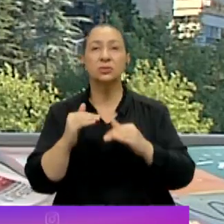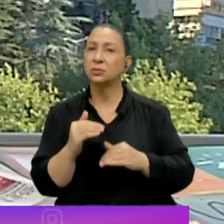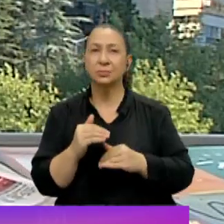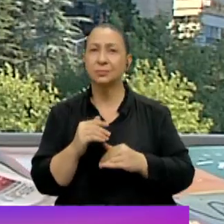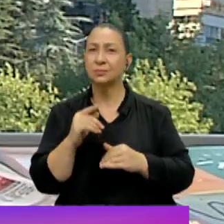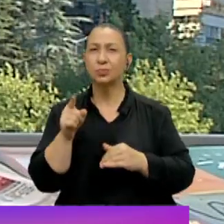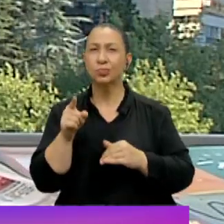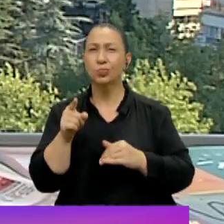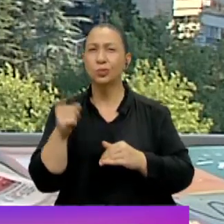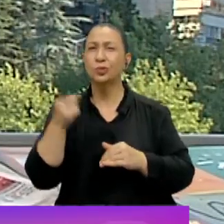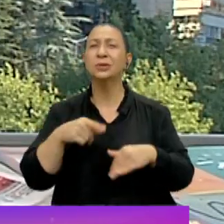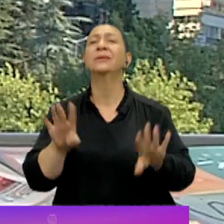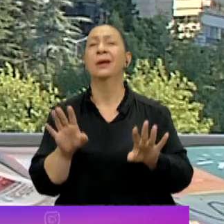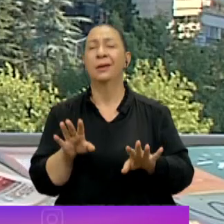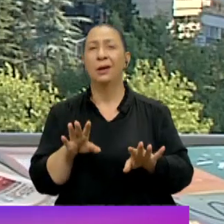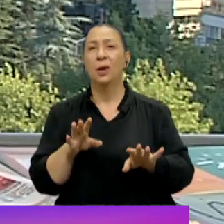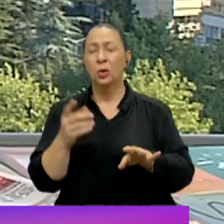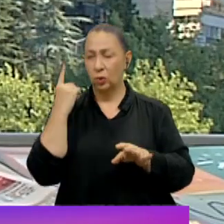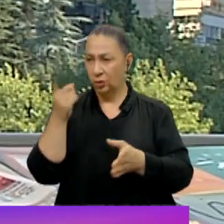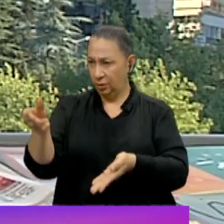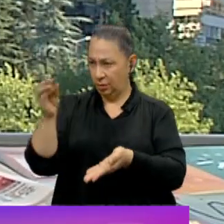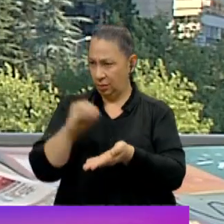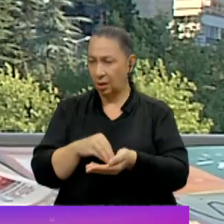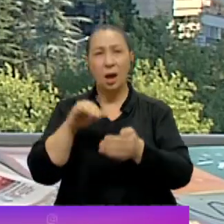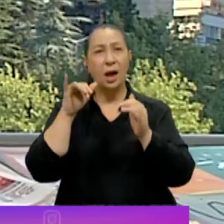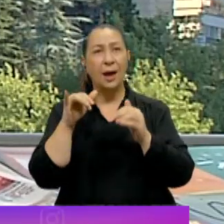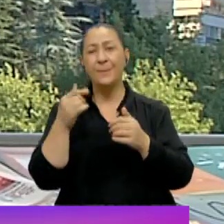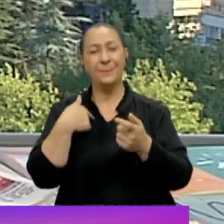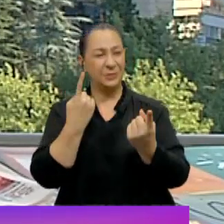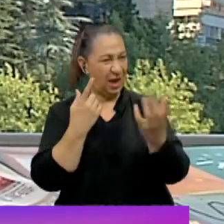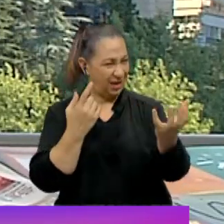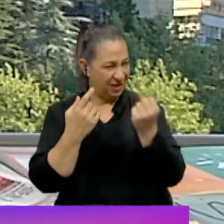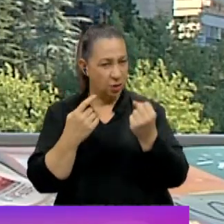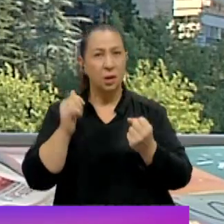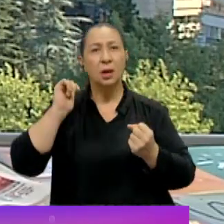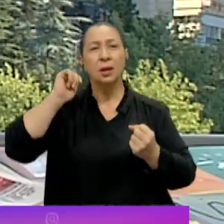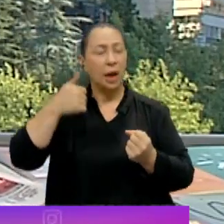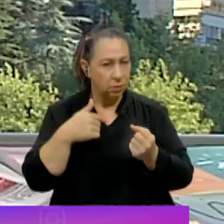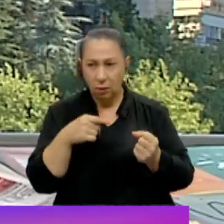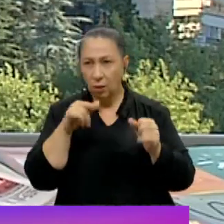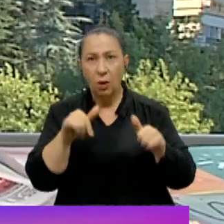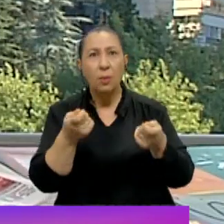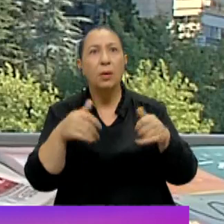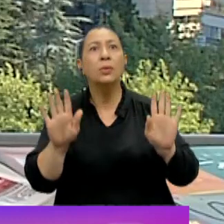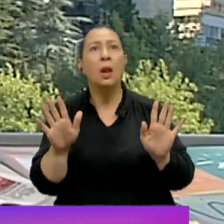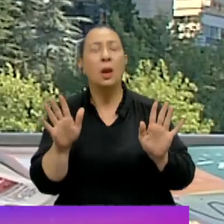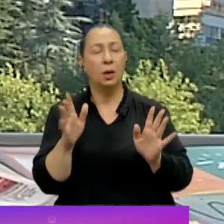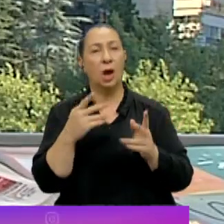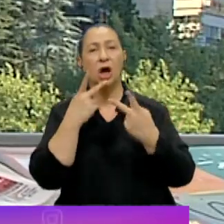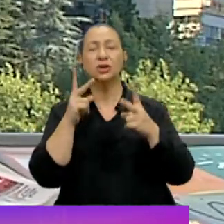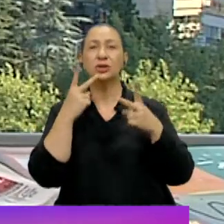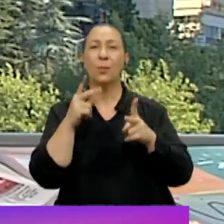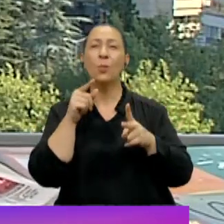de bu seviyelerde değil. Aldığınızı, dün aldığınızı bugün aynı fiyattan alamadığınızı yaşadığınızda yapılan